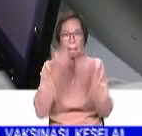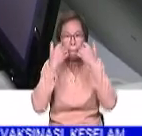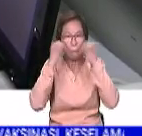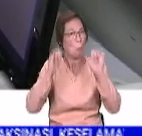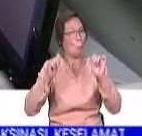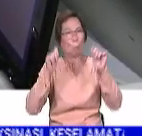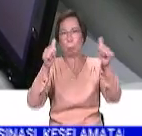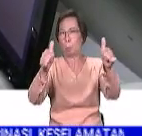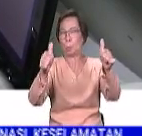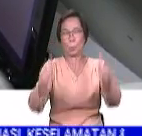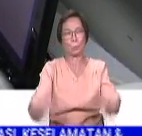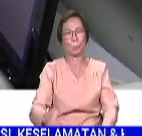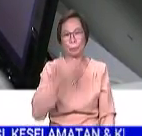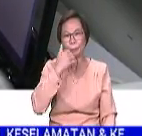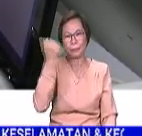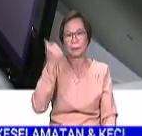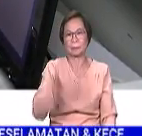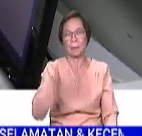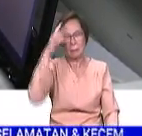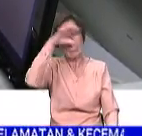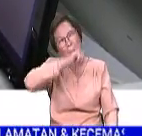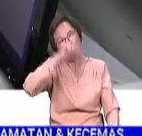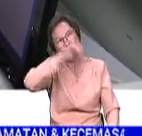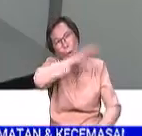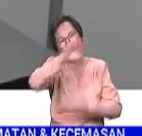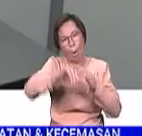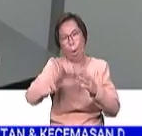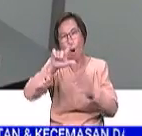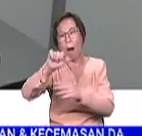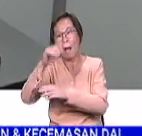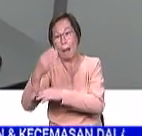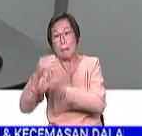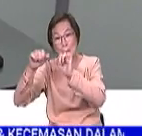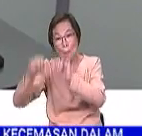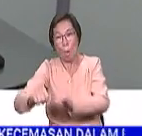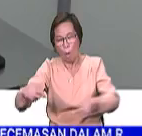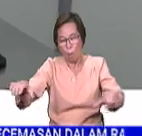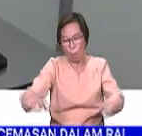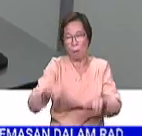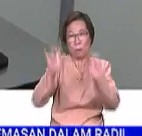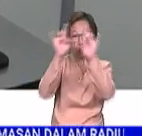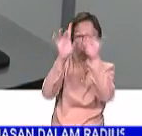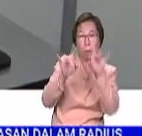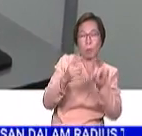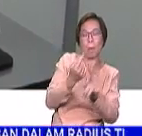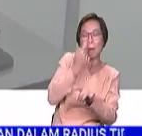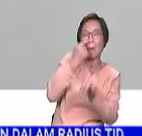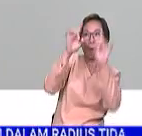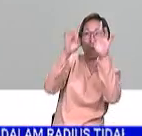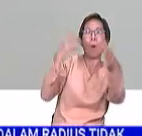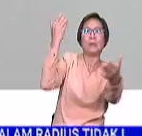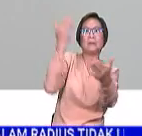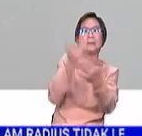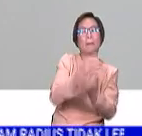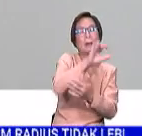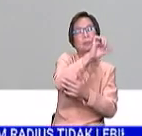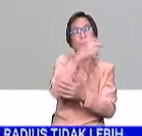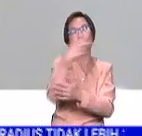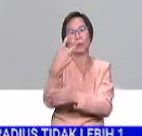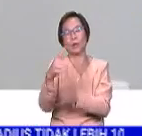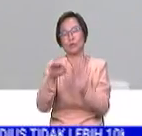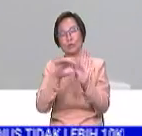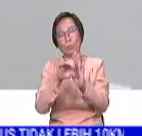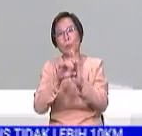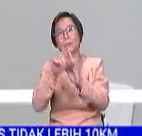efektif di Jungle ke sebuah Mama berkenaan berupaya melakukan ujian saringan hingga 10.000